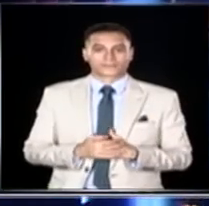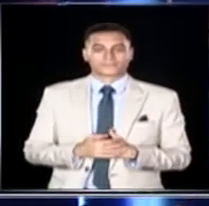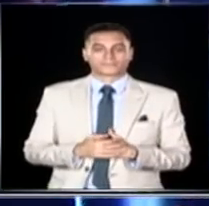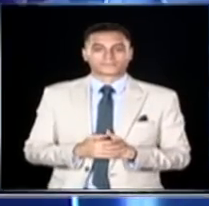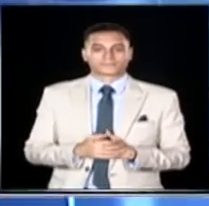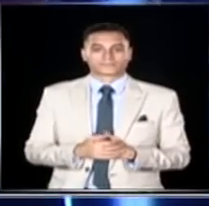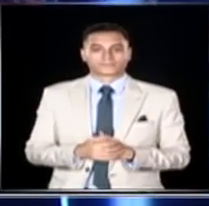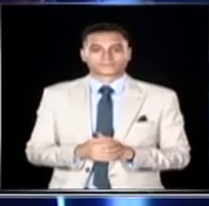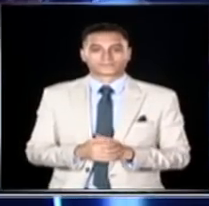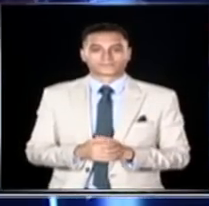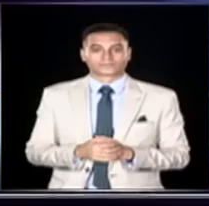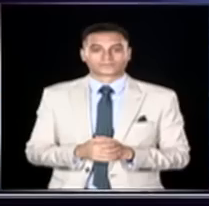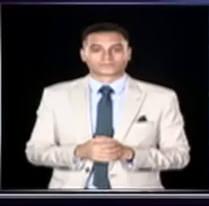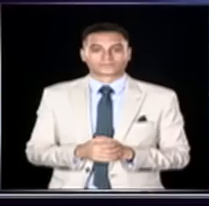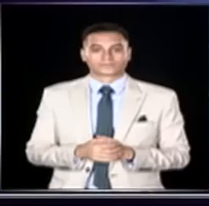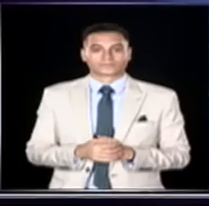هارد لك يا مريم،